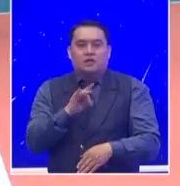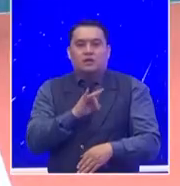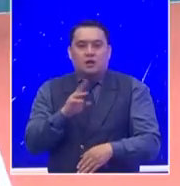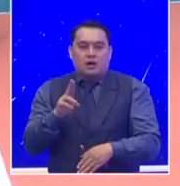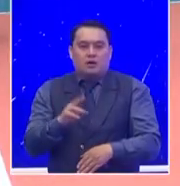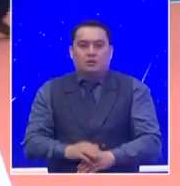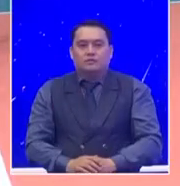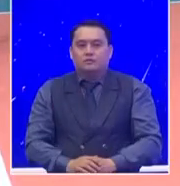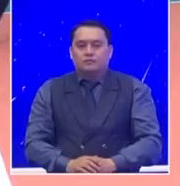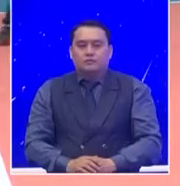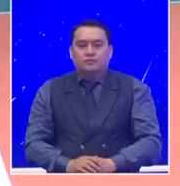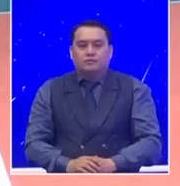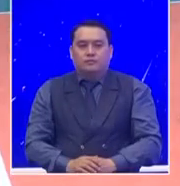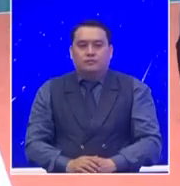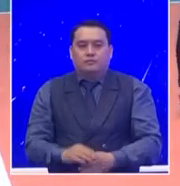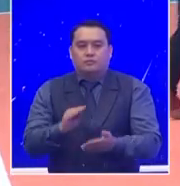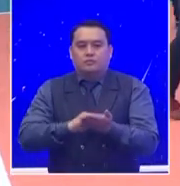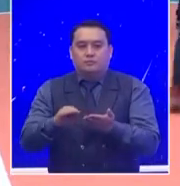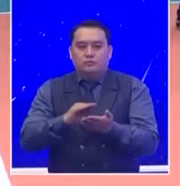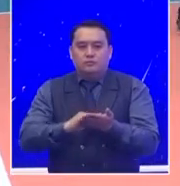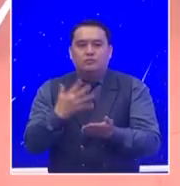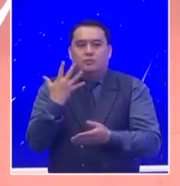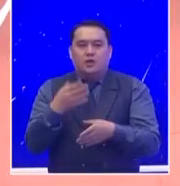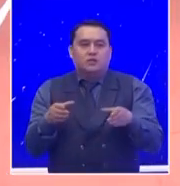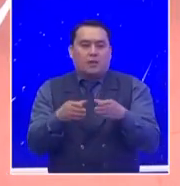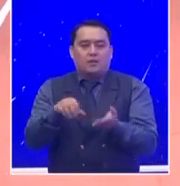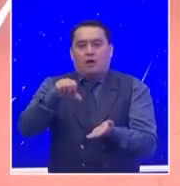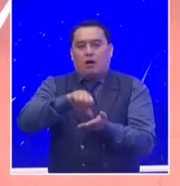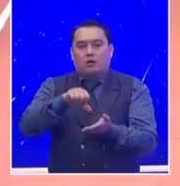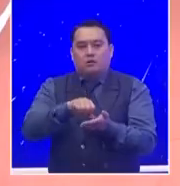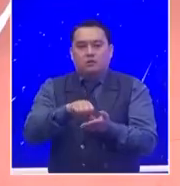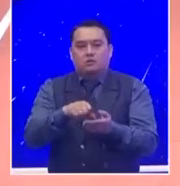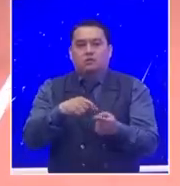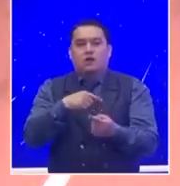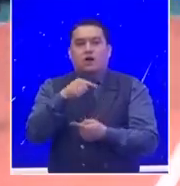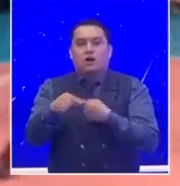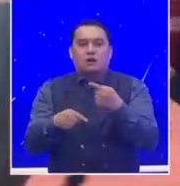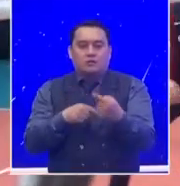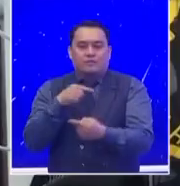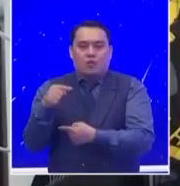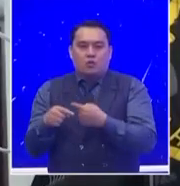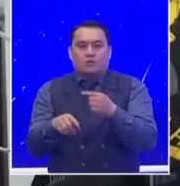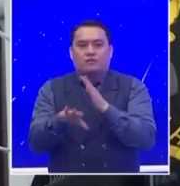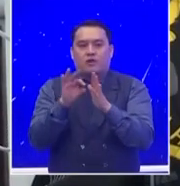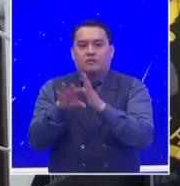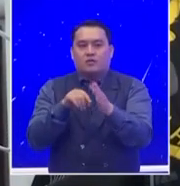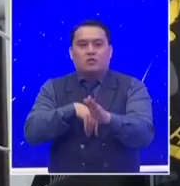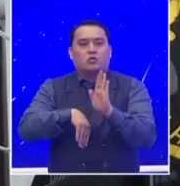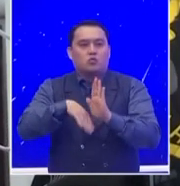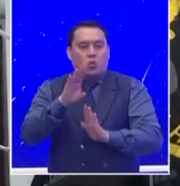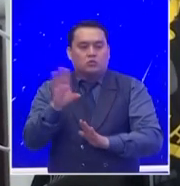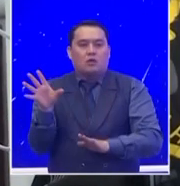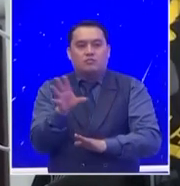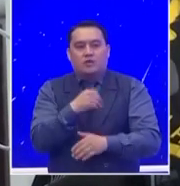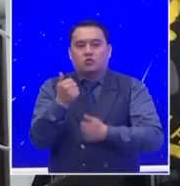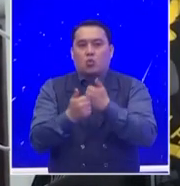дейміз. Жарысқа бұқаралық ақпарат құралдары өкілдерінен 5 команда қатысты. Олар айналмалы жүйе бойынша өз арасында мықтыны анықтады. Барлық